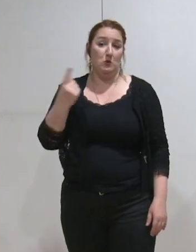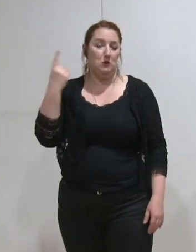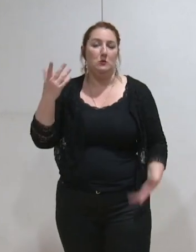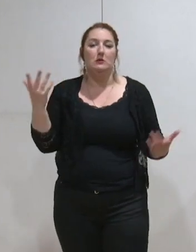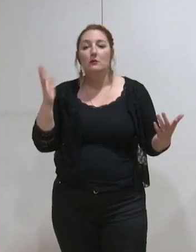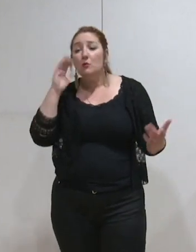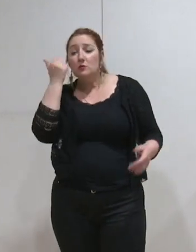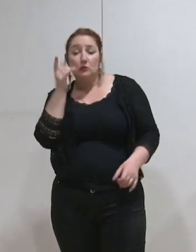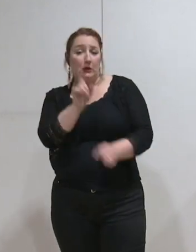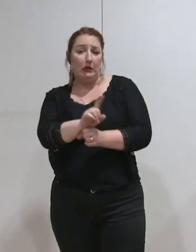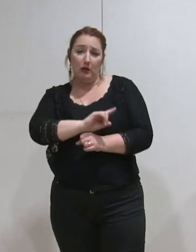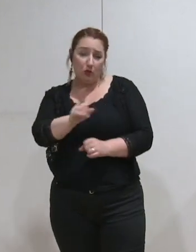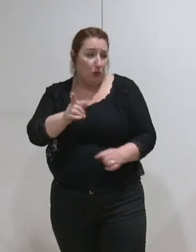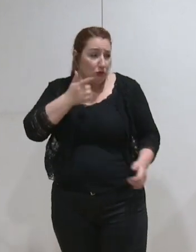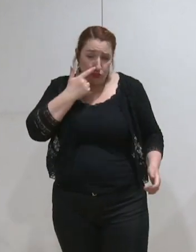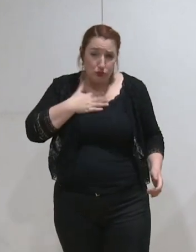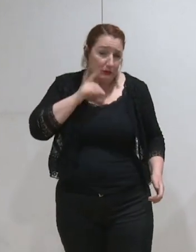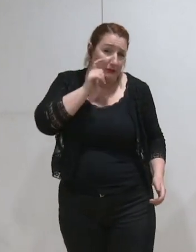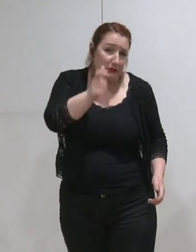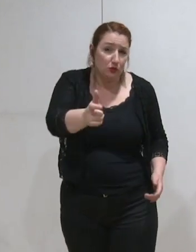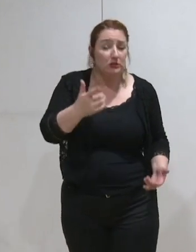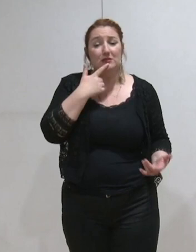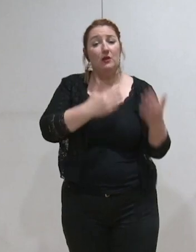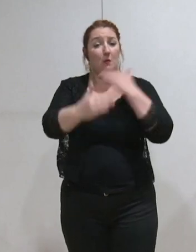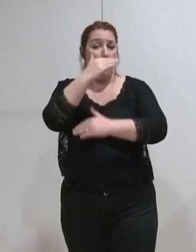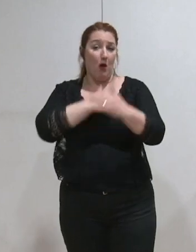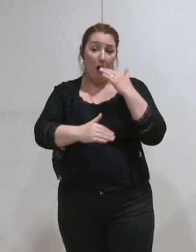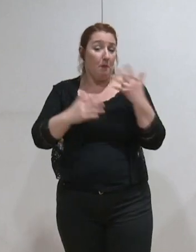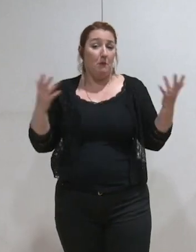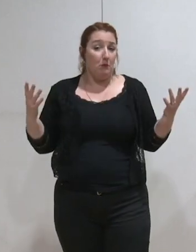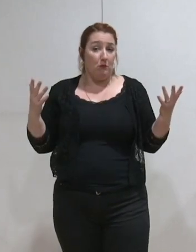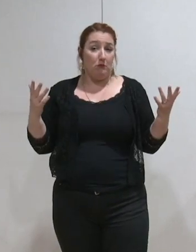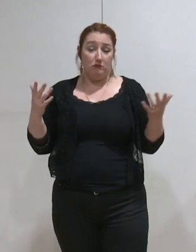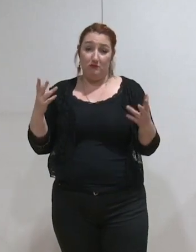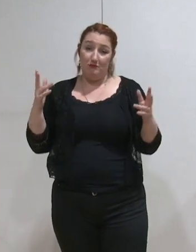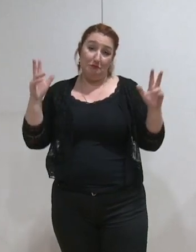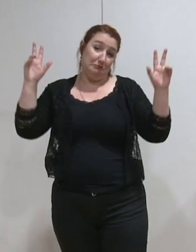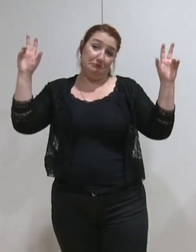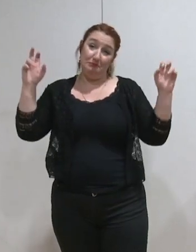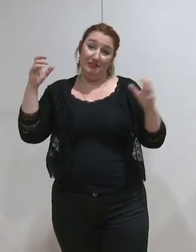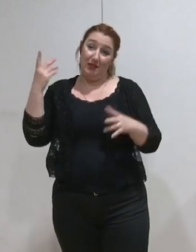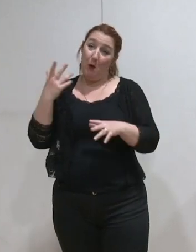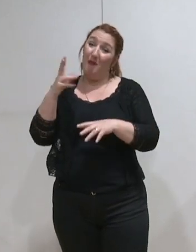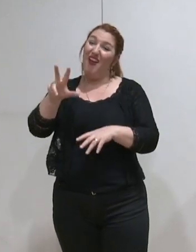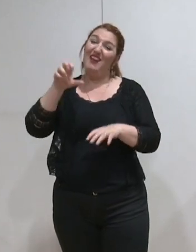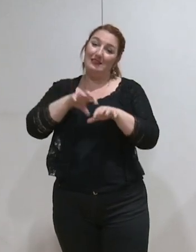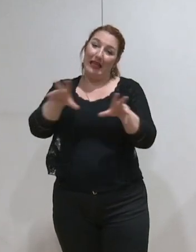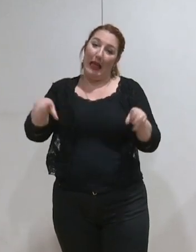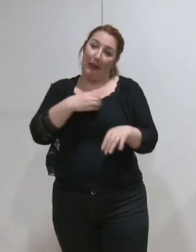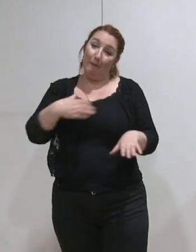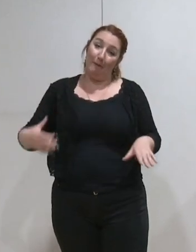tel à ce stade c'est assez logique c'est une programmation qui est en fait à ce stade un héritage du mandat précédent